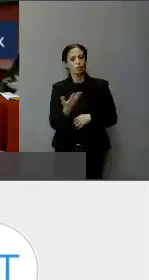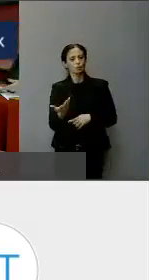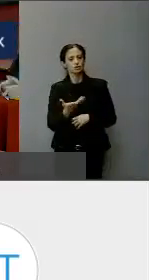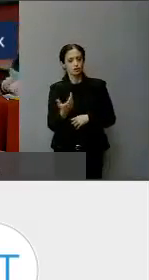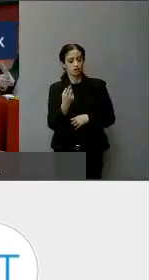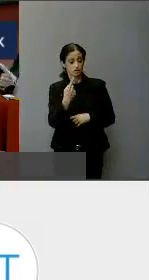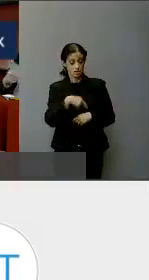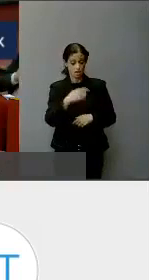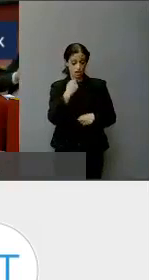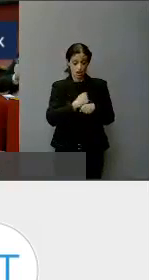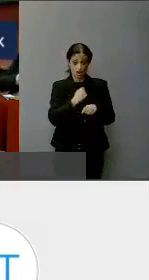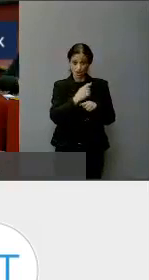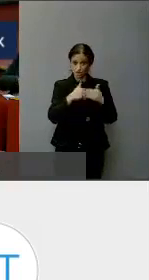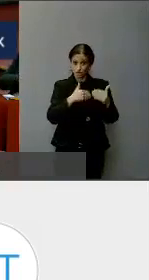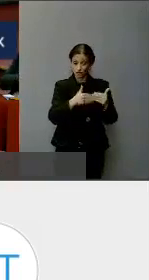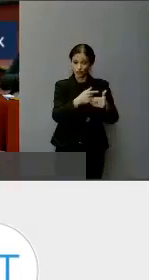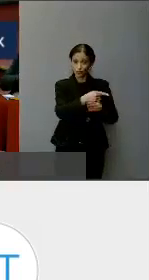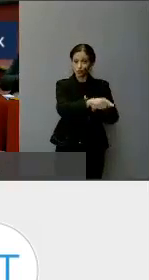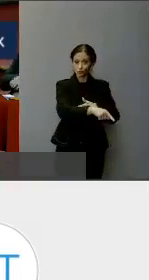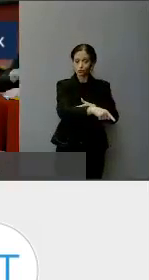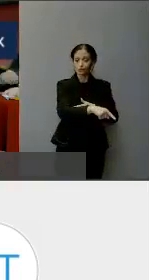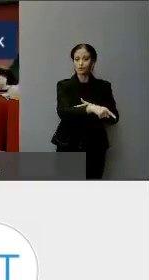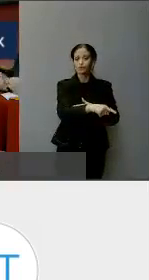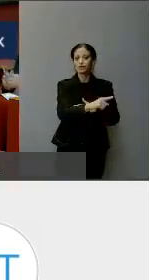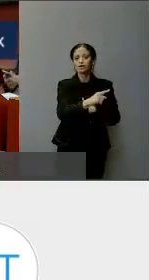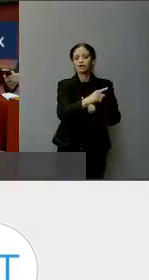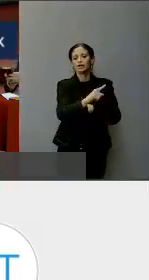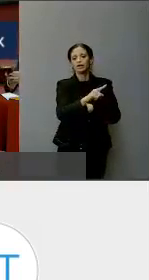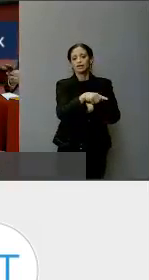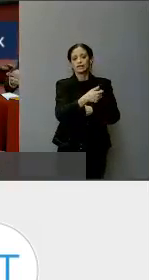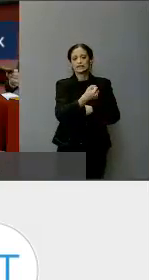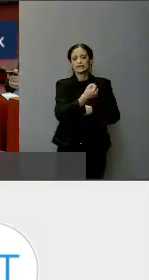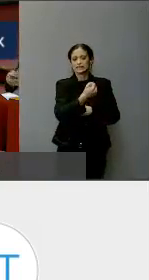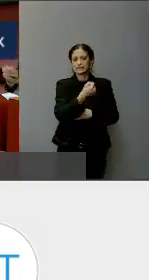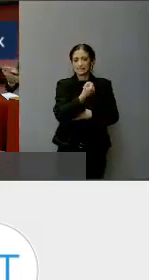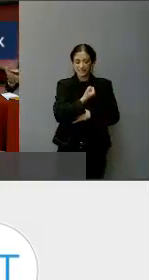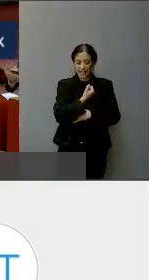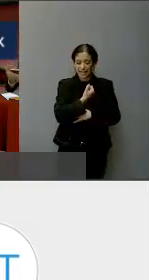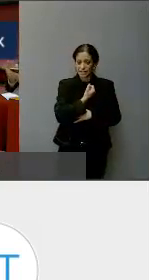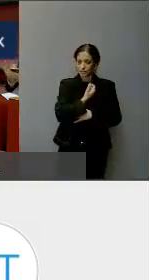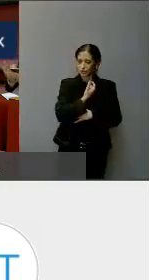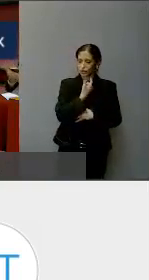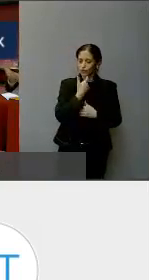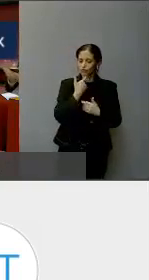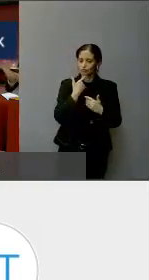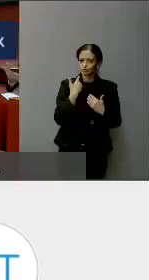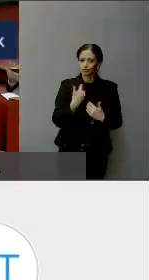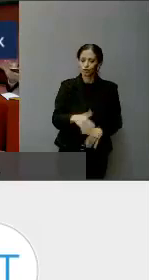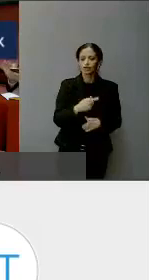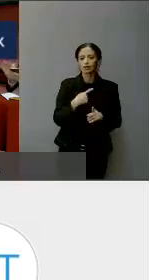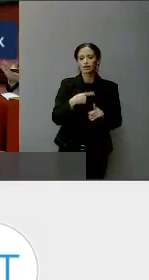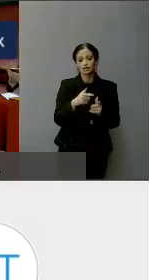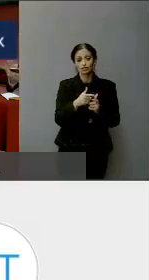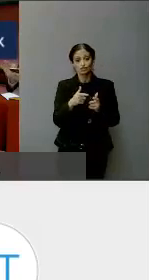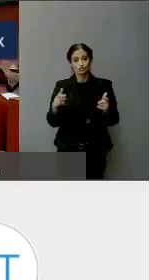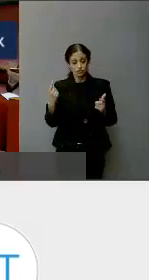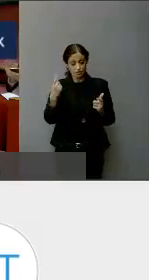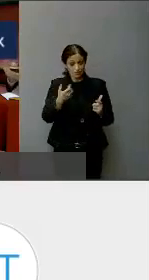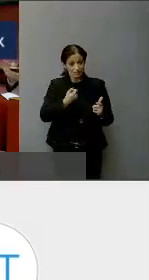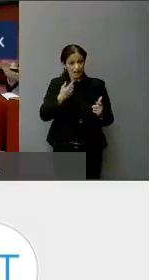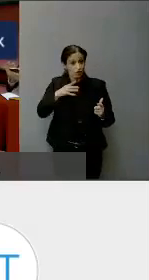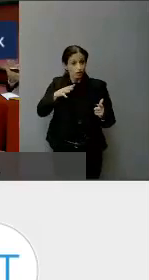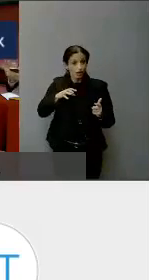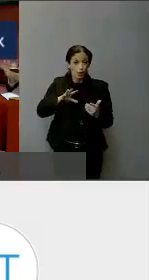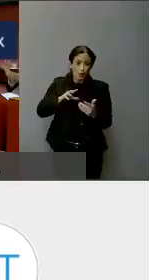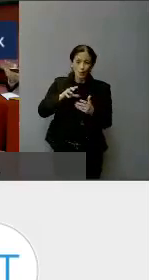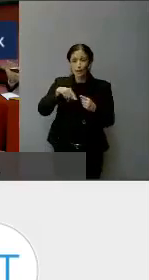operazione determinerà un danno profondo per la città che non si potrà più recuperare perché